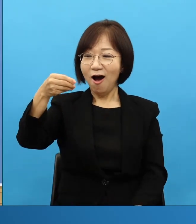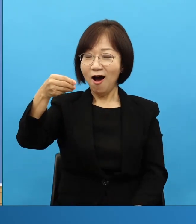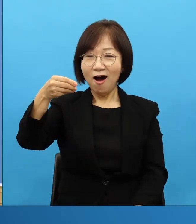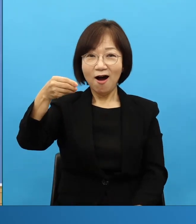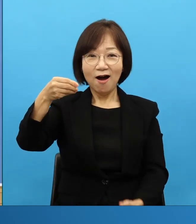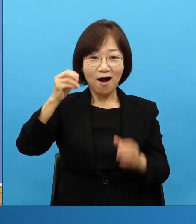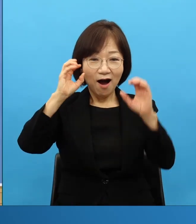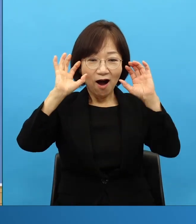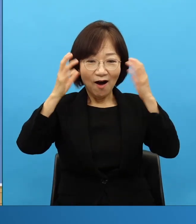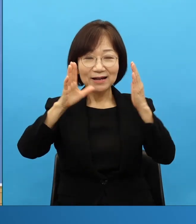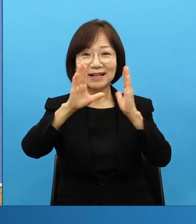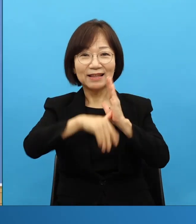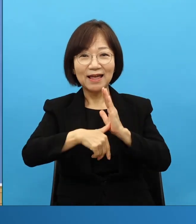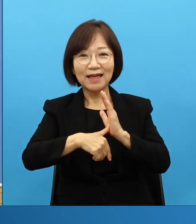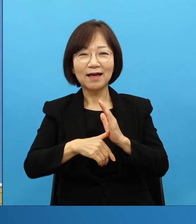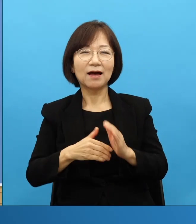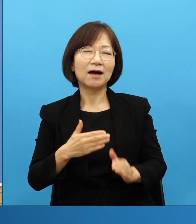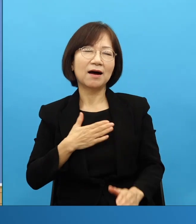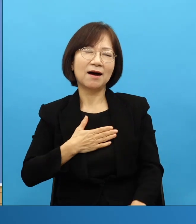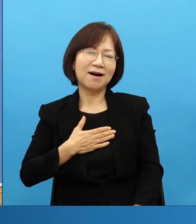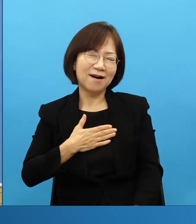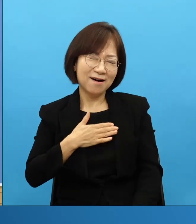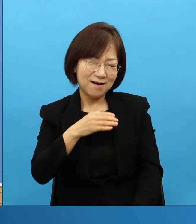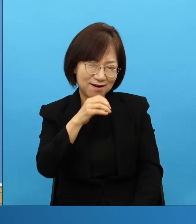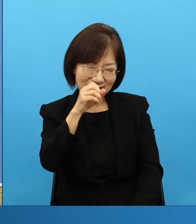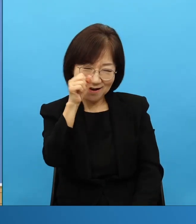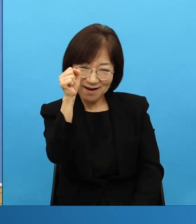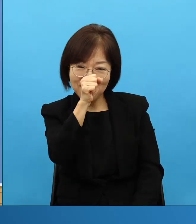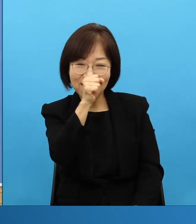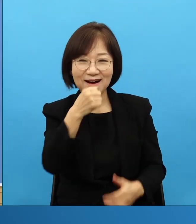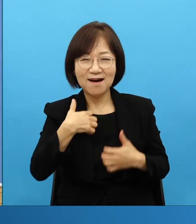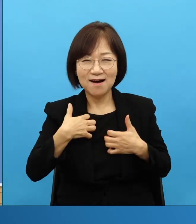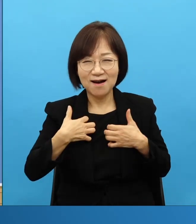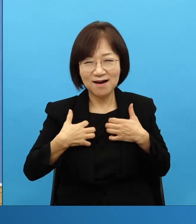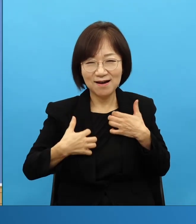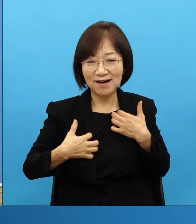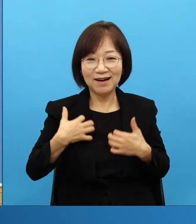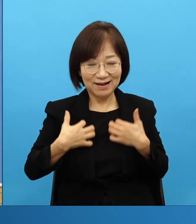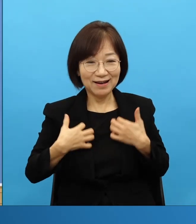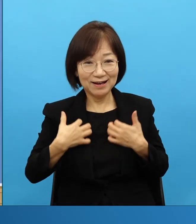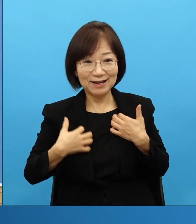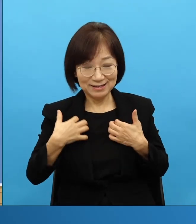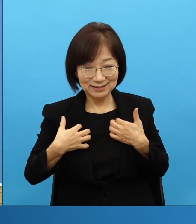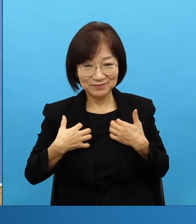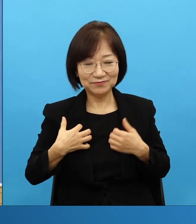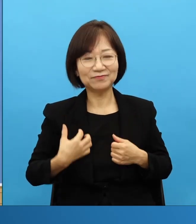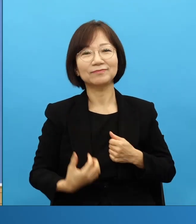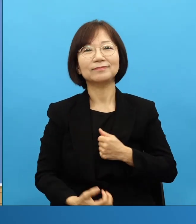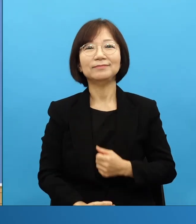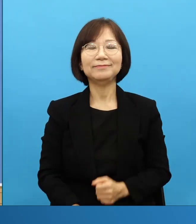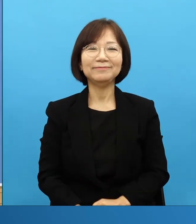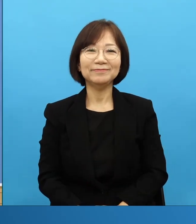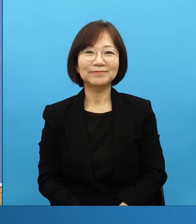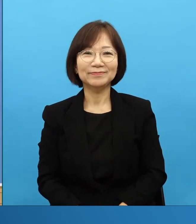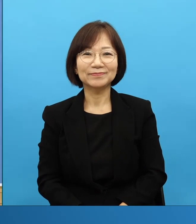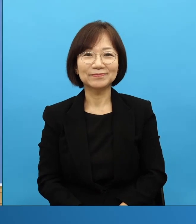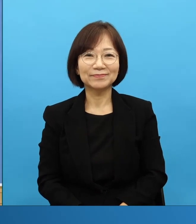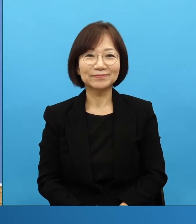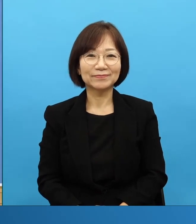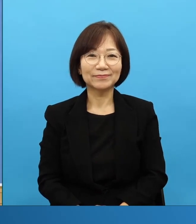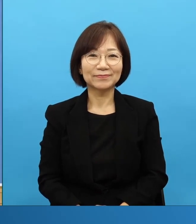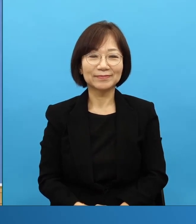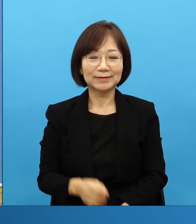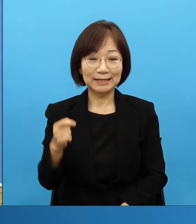when I was very young? 기분이 너무 좋더라고요. I was so happy. 그래가지고 이제 약간 피해가지고